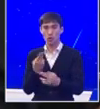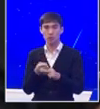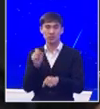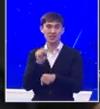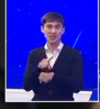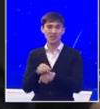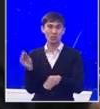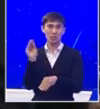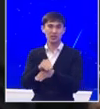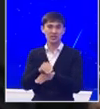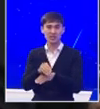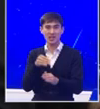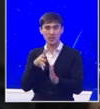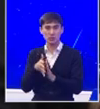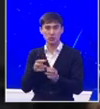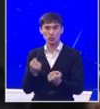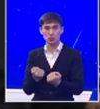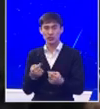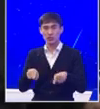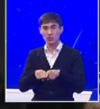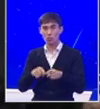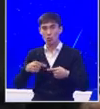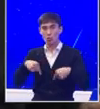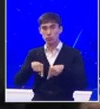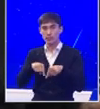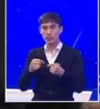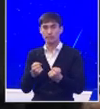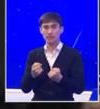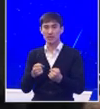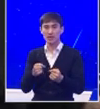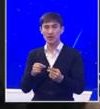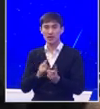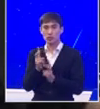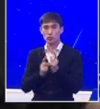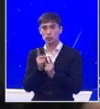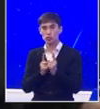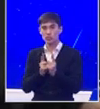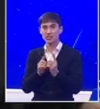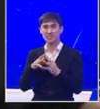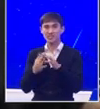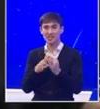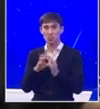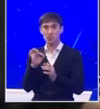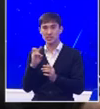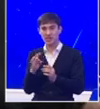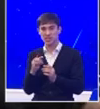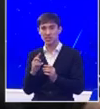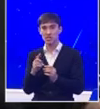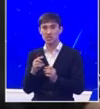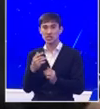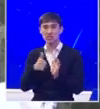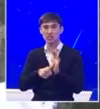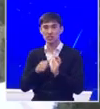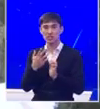заказали дополнительную экспертизу. Таким образом, реконструкция водопроводной сети села Бесагаш требует 6,5 миллиардов